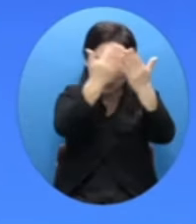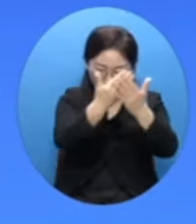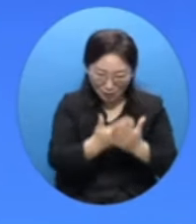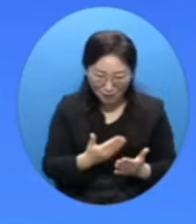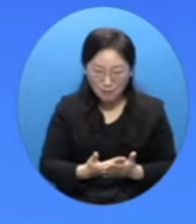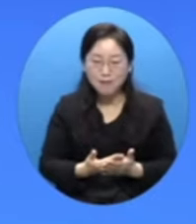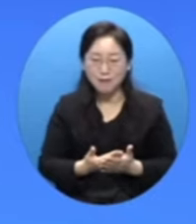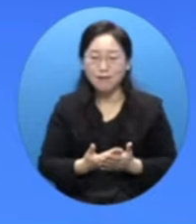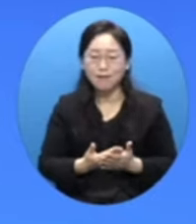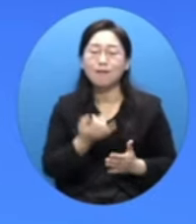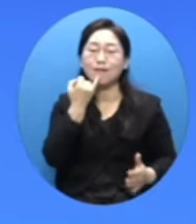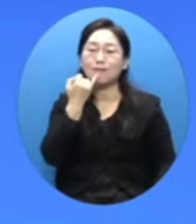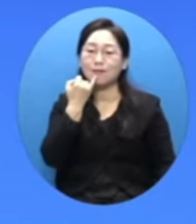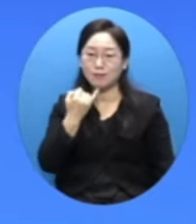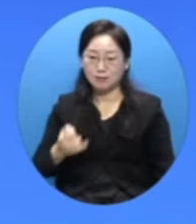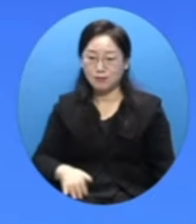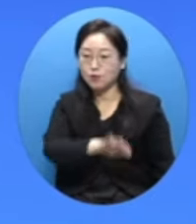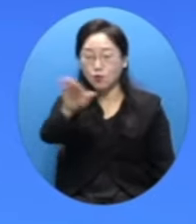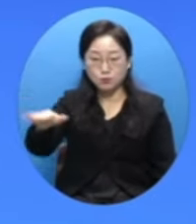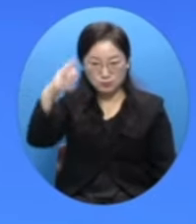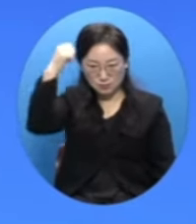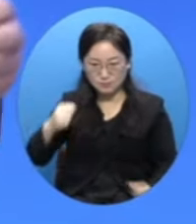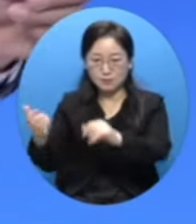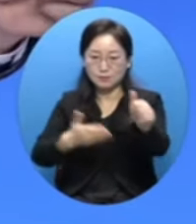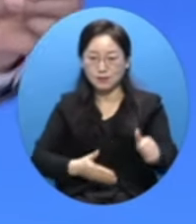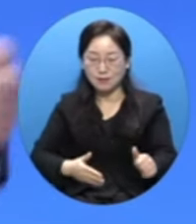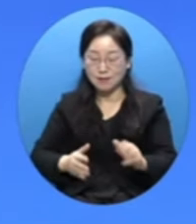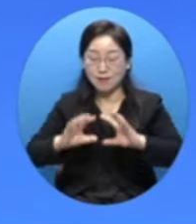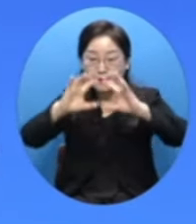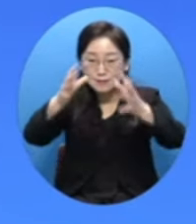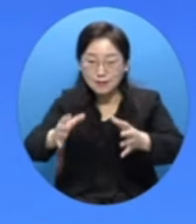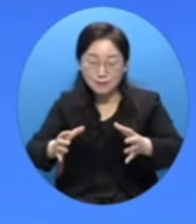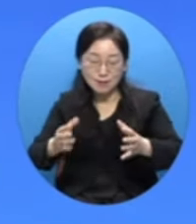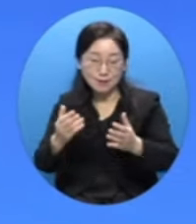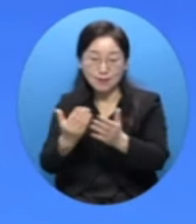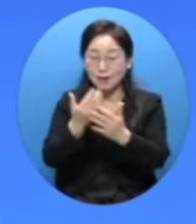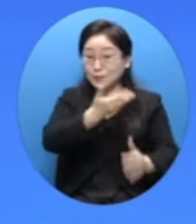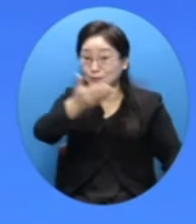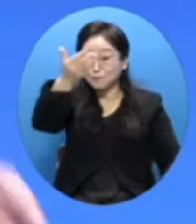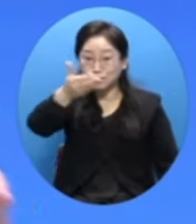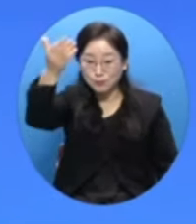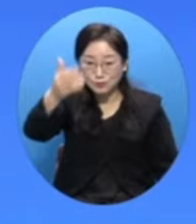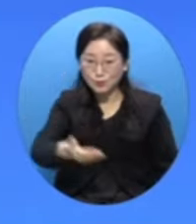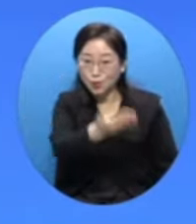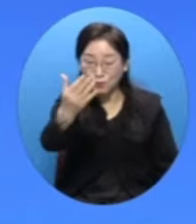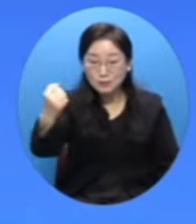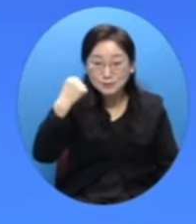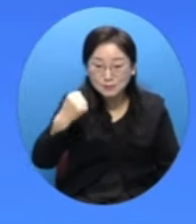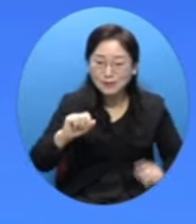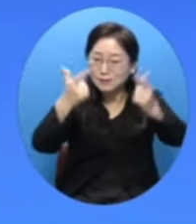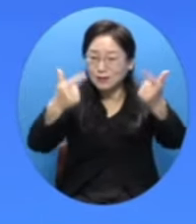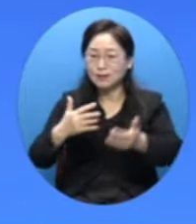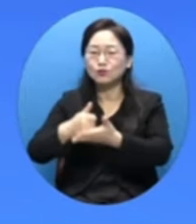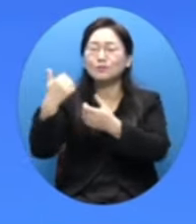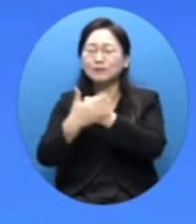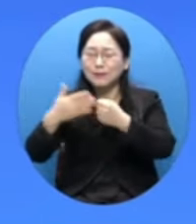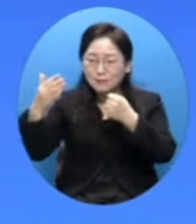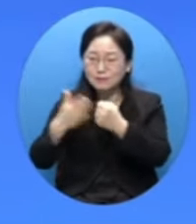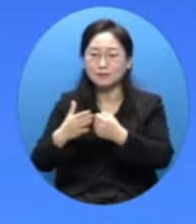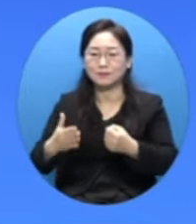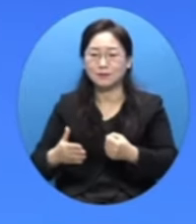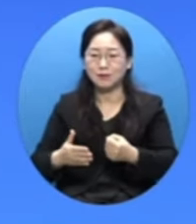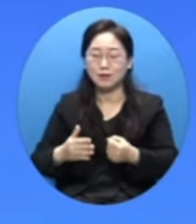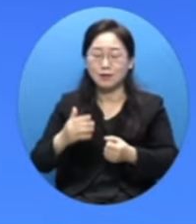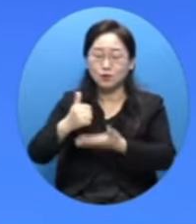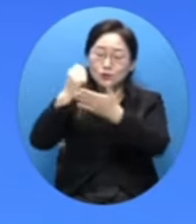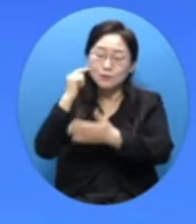하리라. 여러분 모두가 잊지 않게 되기를 바랍니다. 세상에서 잘 나갈 때 여러분이 잘나서 잘 나간 것이 아니라 주님의 은혜로 잘 나가는 것이기 때문에 주님께